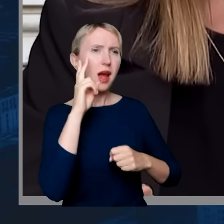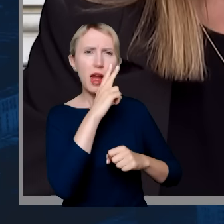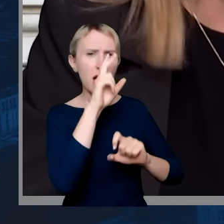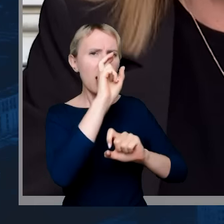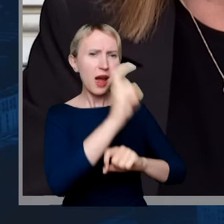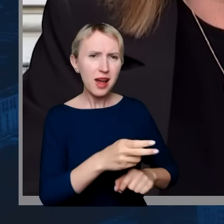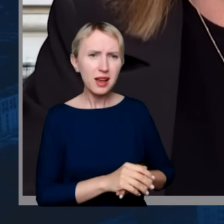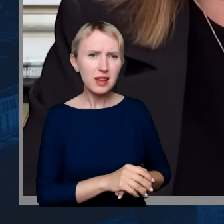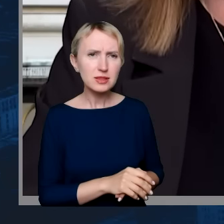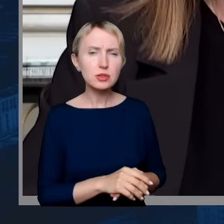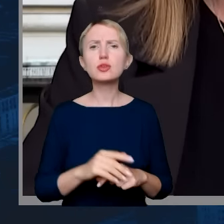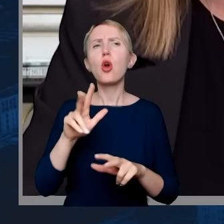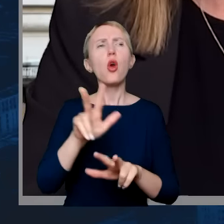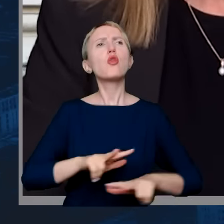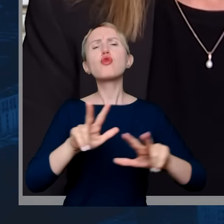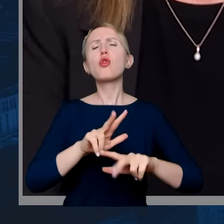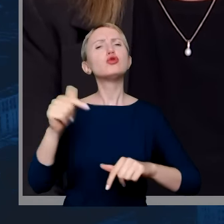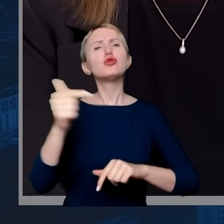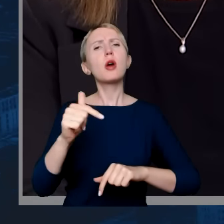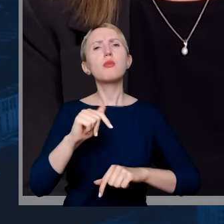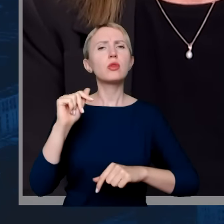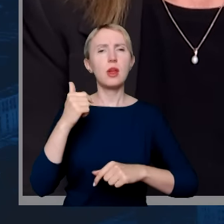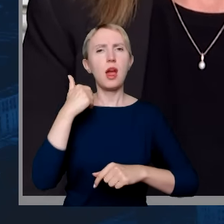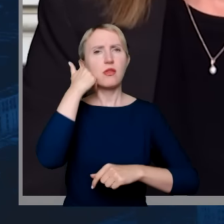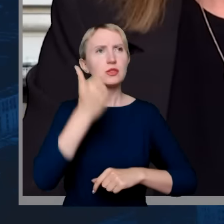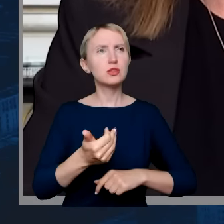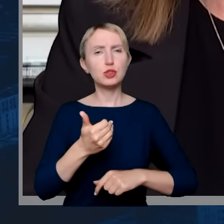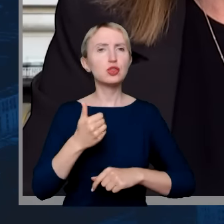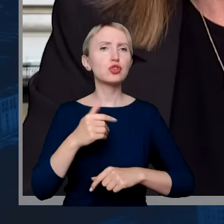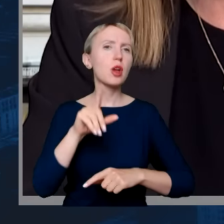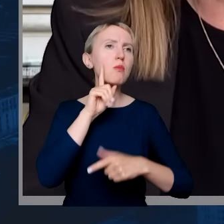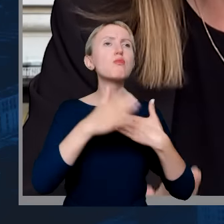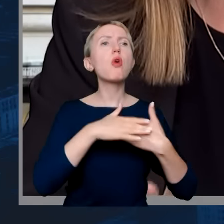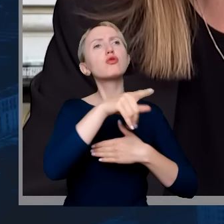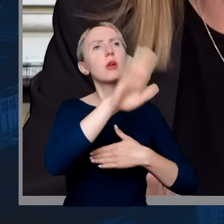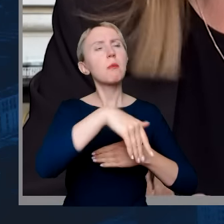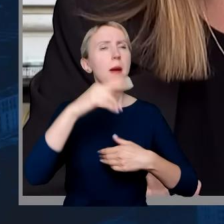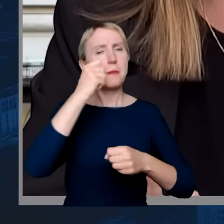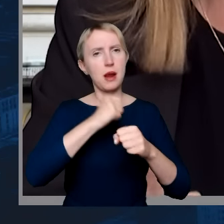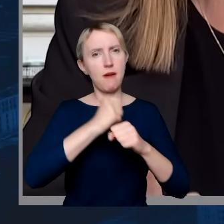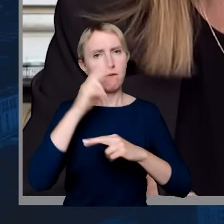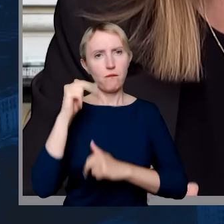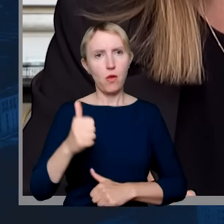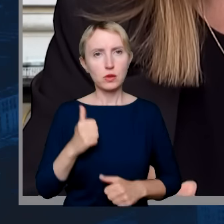się wstydziły, że ojciec czy mąż jest żołnierzem Wojska Polskiego. No to było straszne.